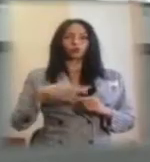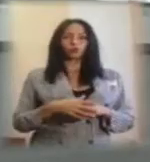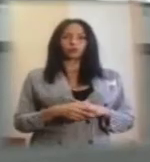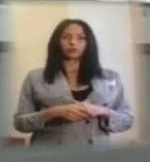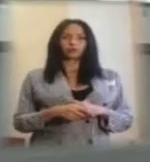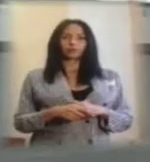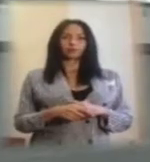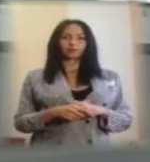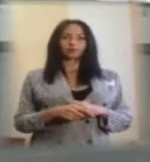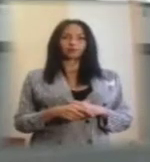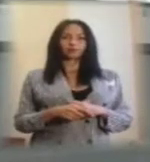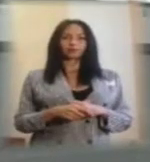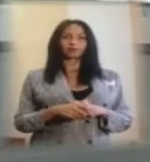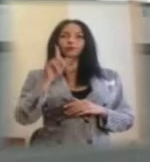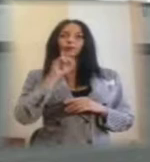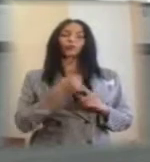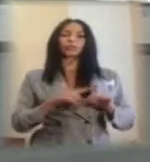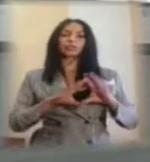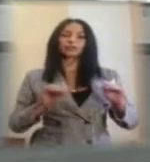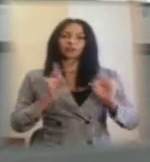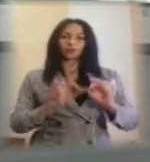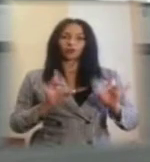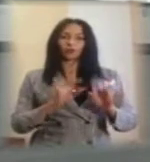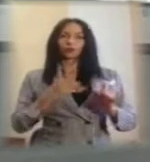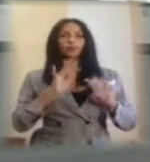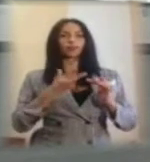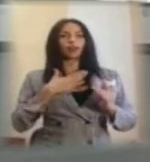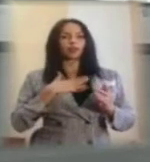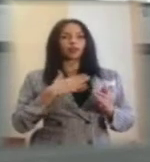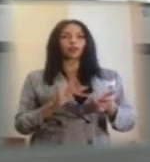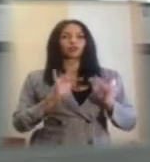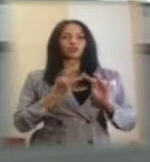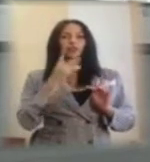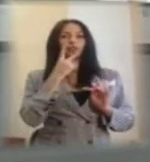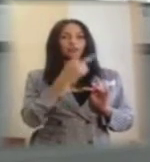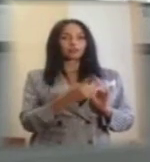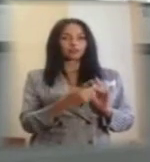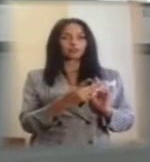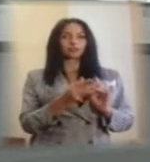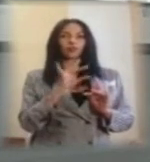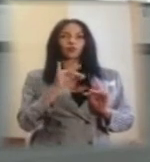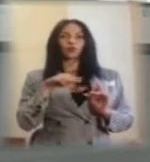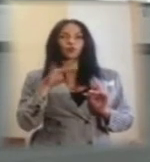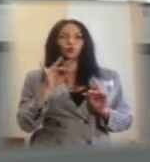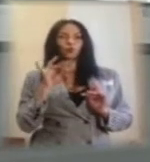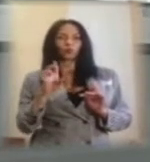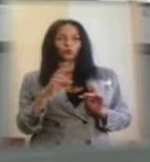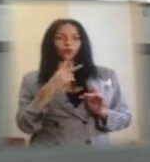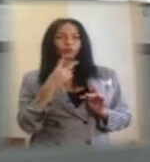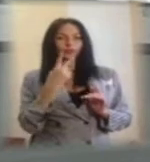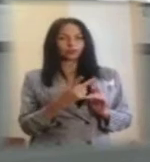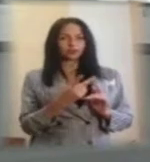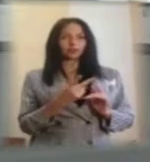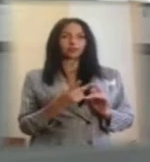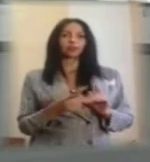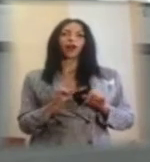проходить. А поки що це всі новини. Підписуйтесь на наші сторінки у соціальних мережах та канал в Ютубі. Слухайте Українське радіо Херсон. А